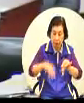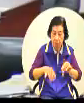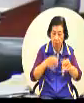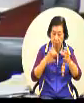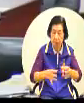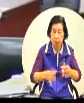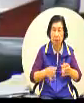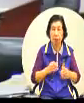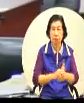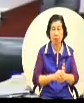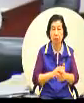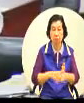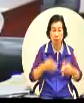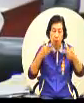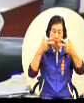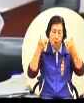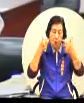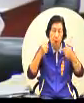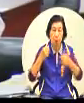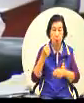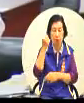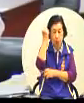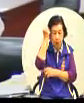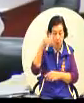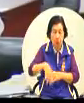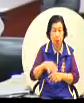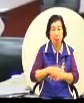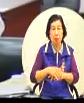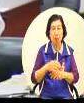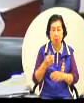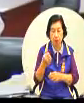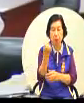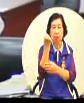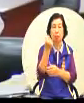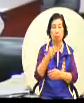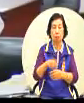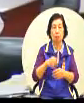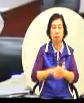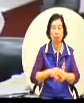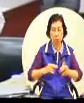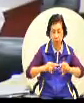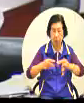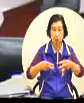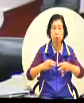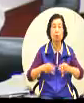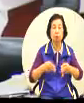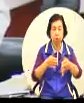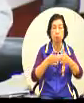落人权益的期望，就应该要调整。